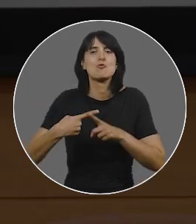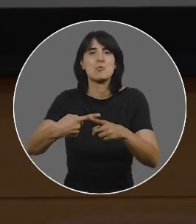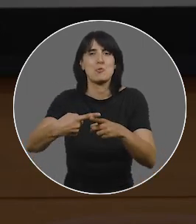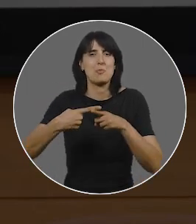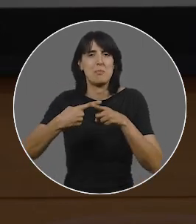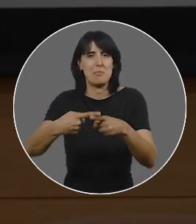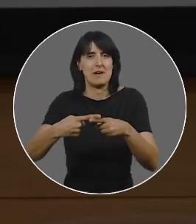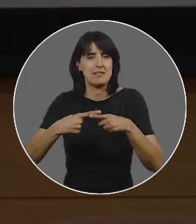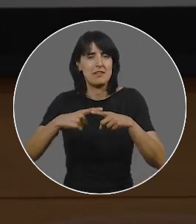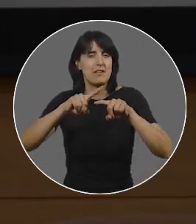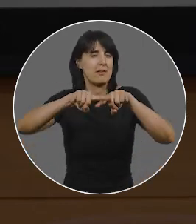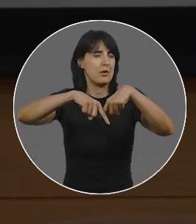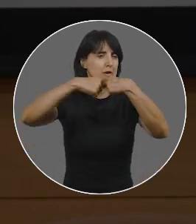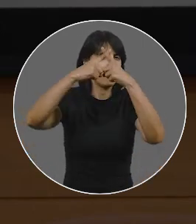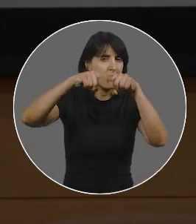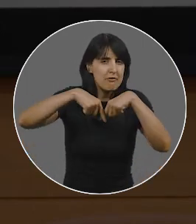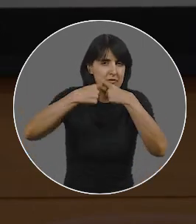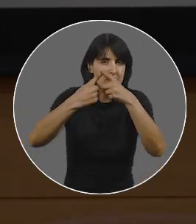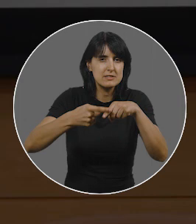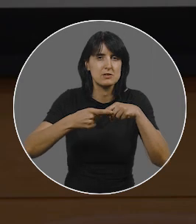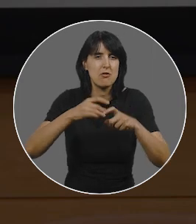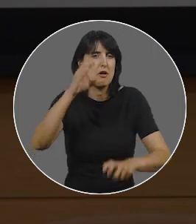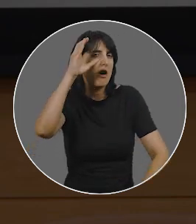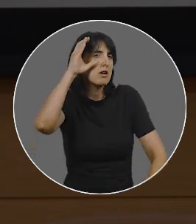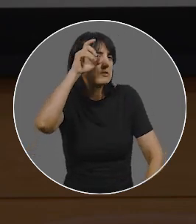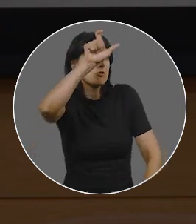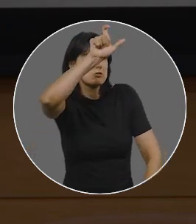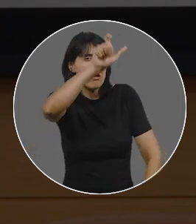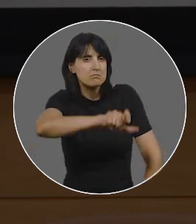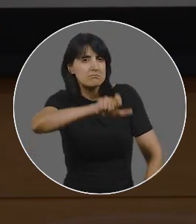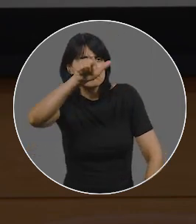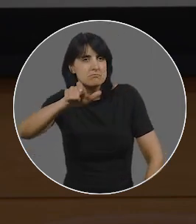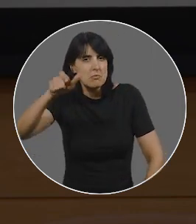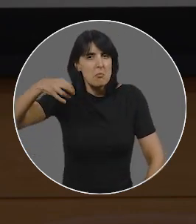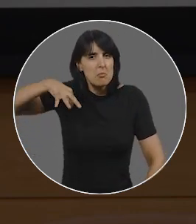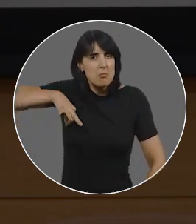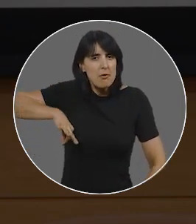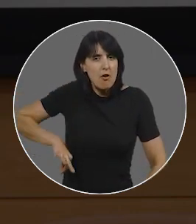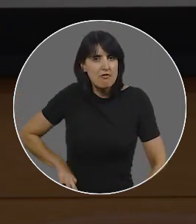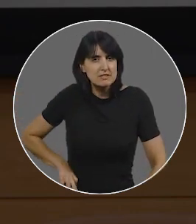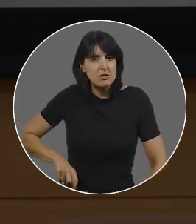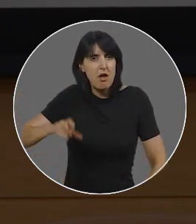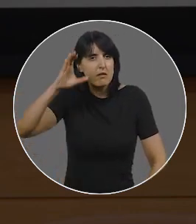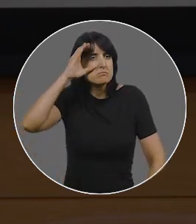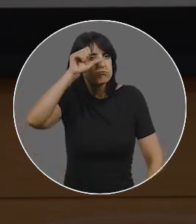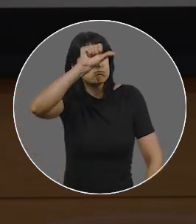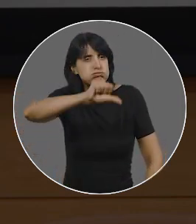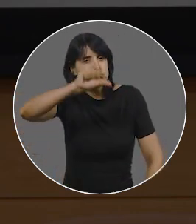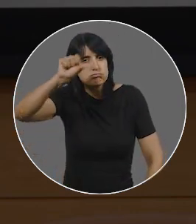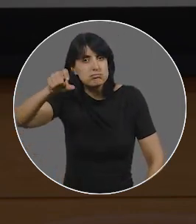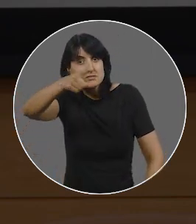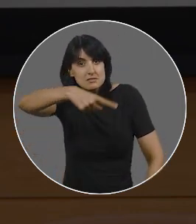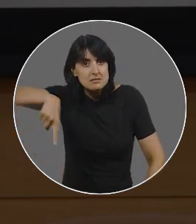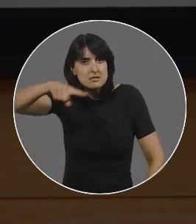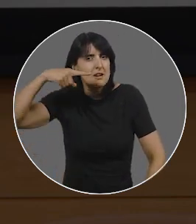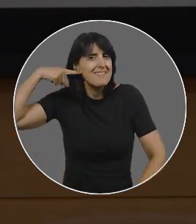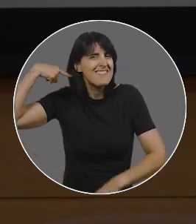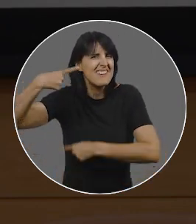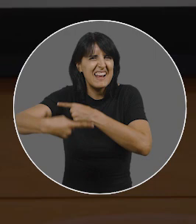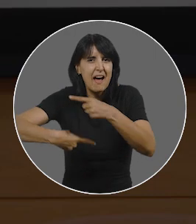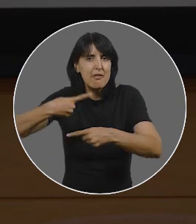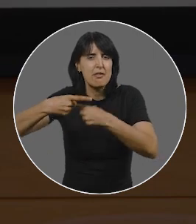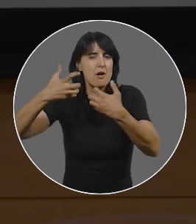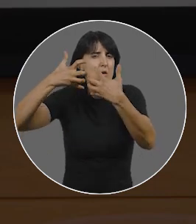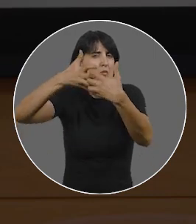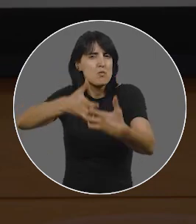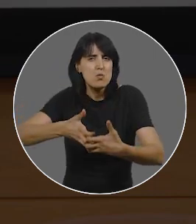de compartir, de reflexionar, d'escoltar professionals que estan en el seu dia a dia, jo dic